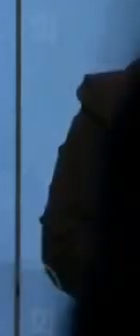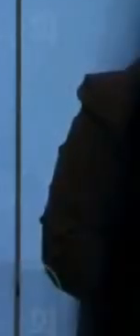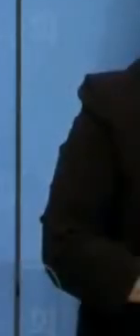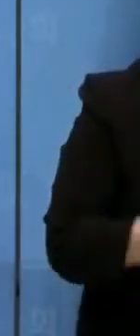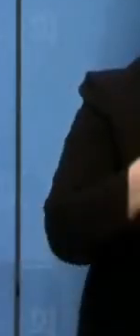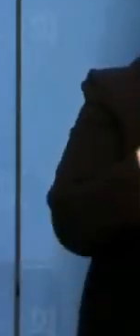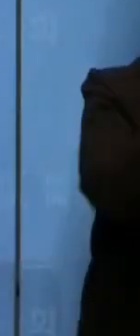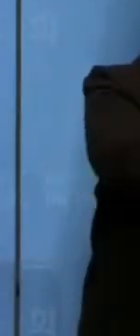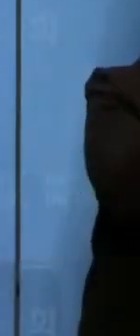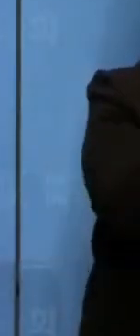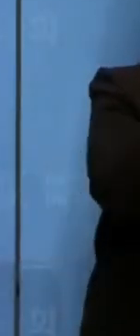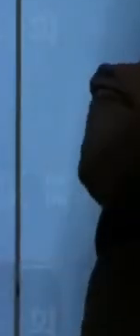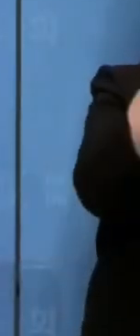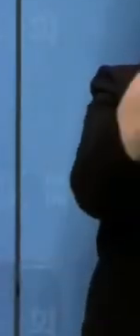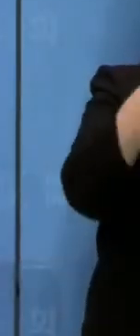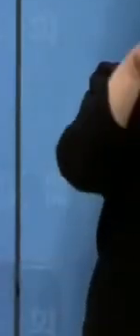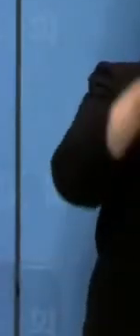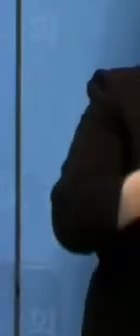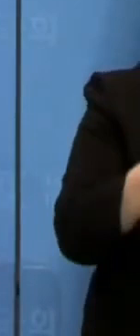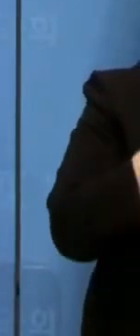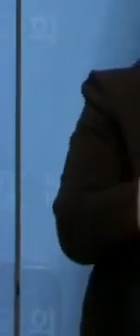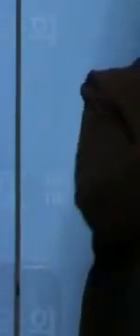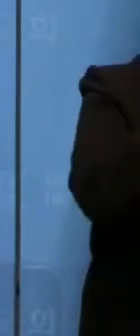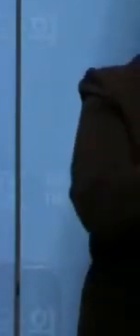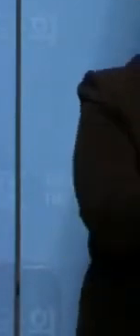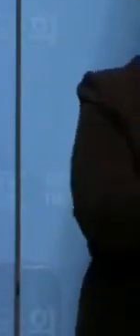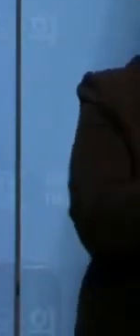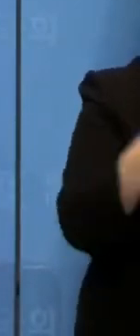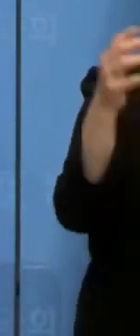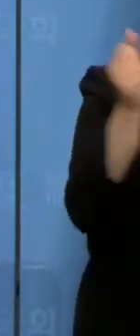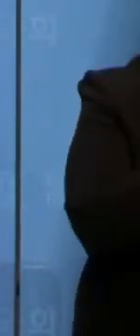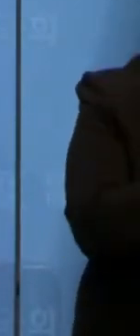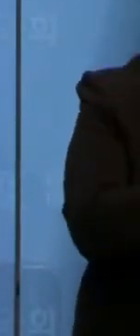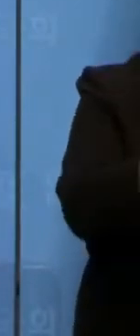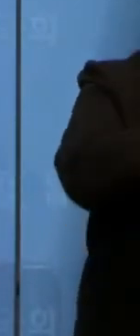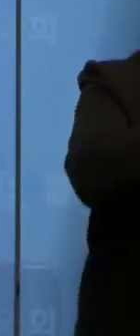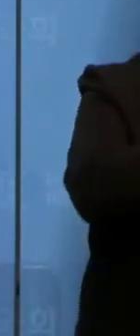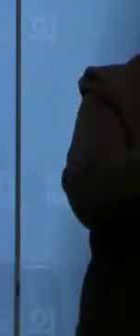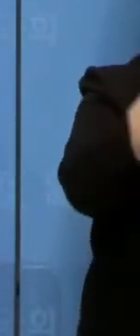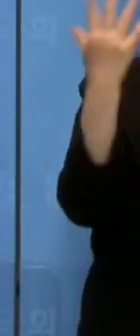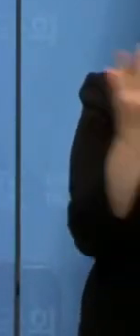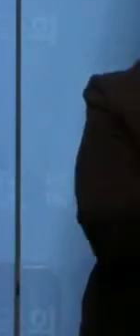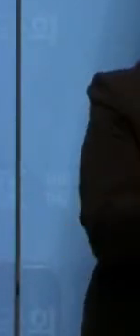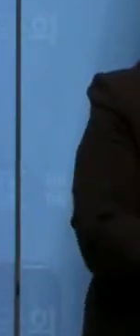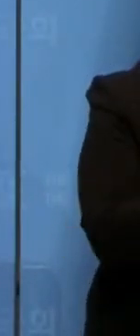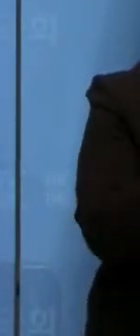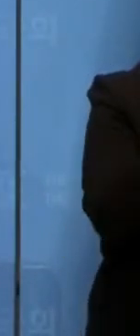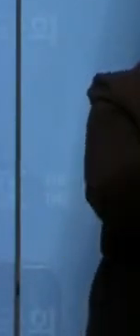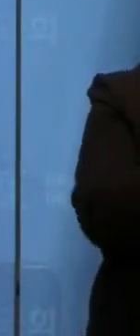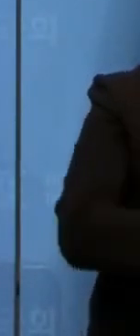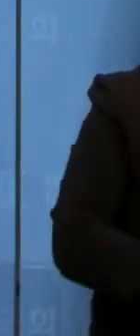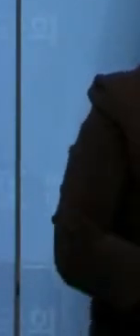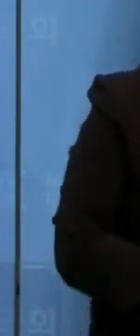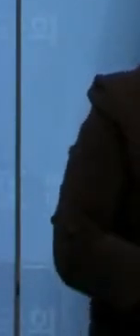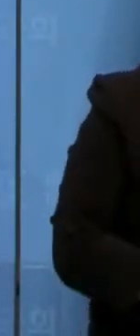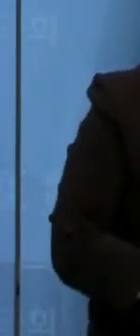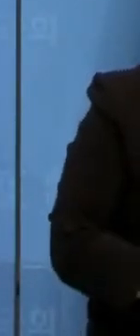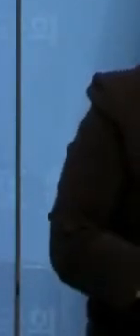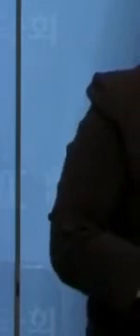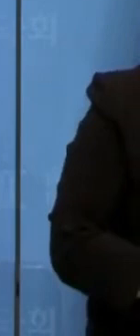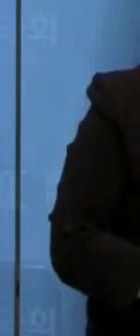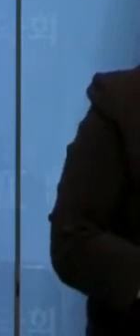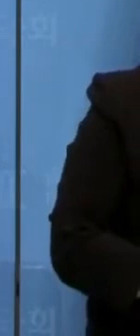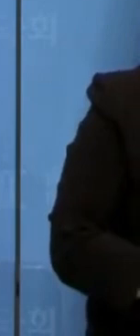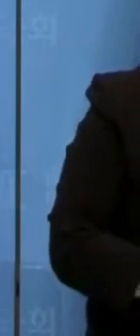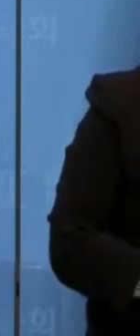저 안철수, 명운을 걸고 이 길을 반드시 완성해 나가겠습니다.